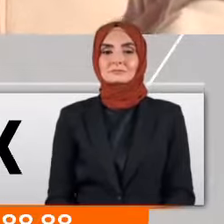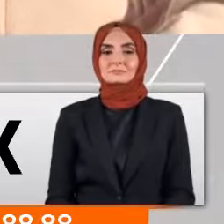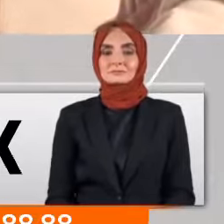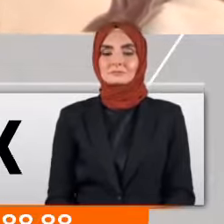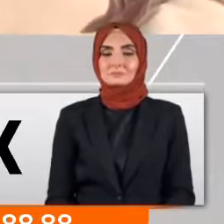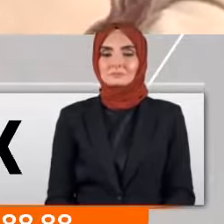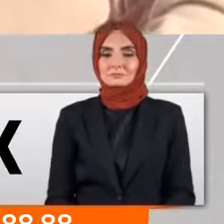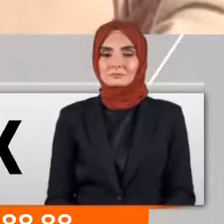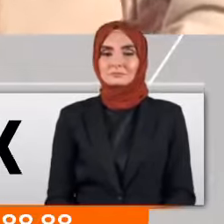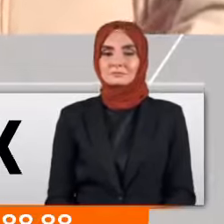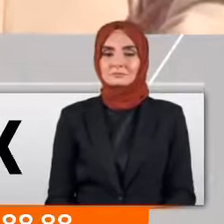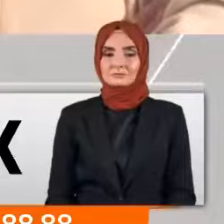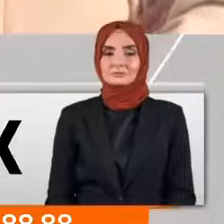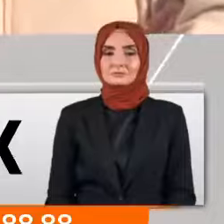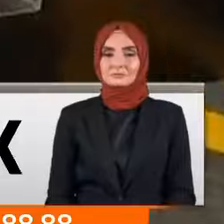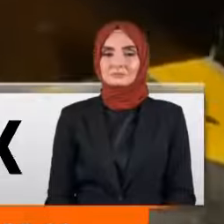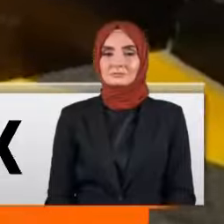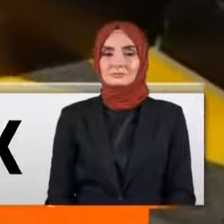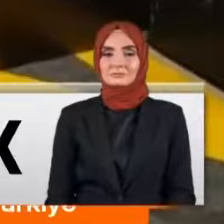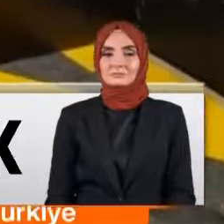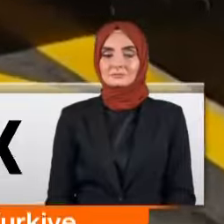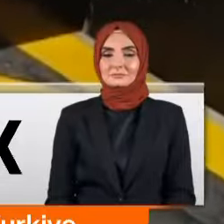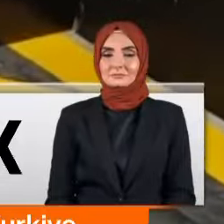fabrika içerisinde kullanırken görebilir olacağız.